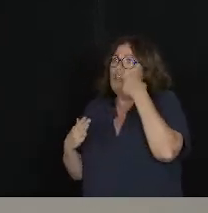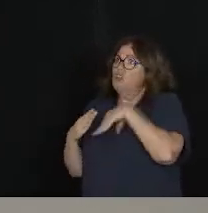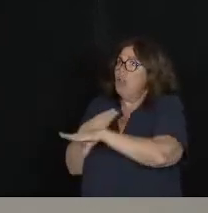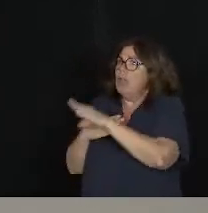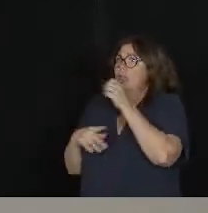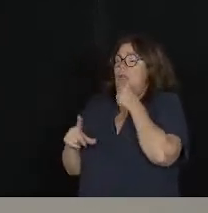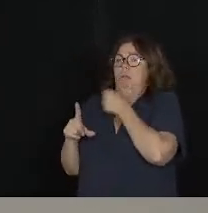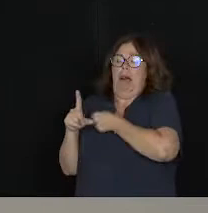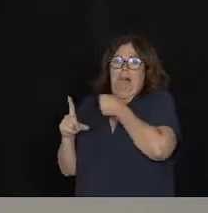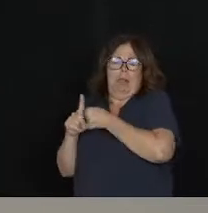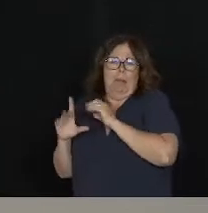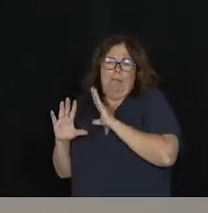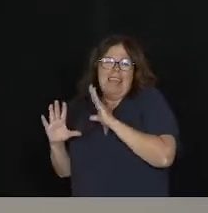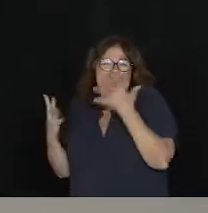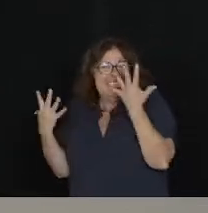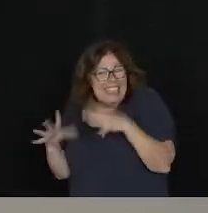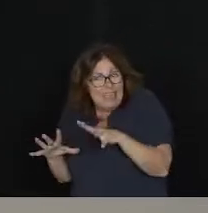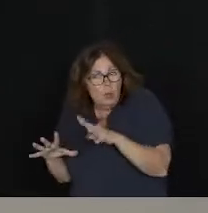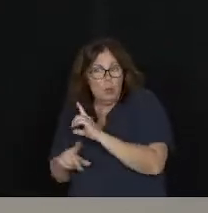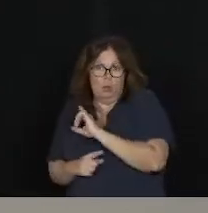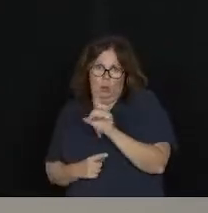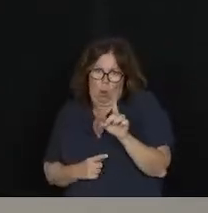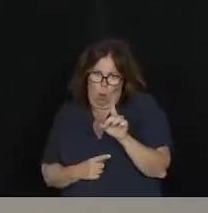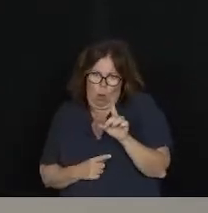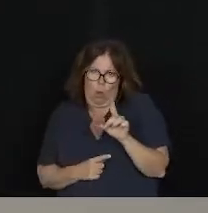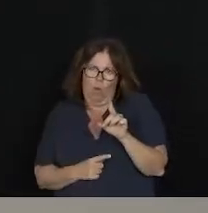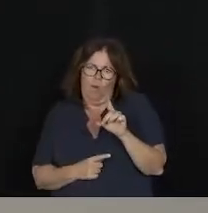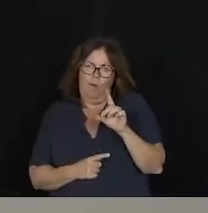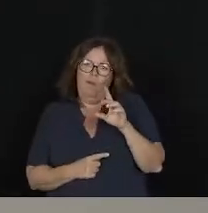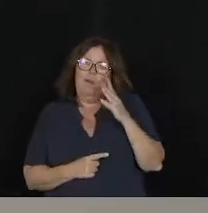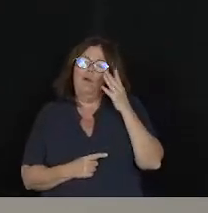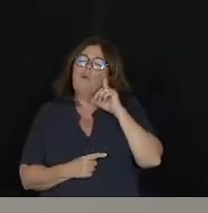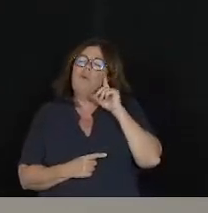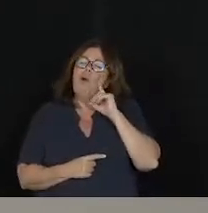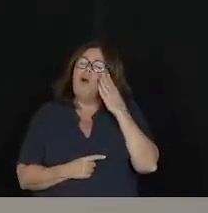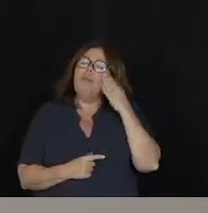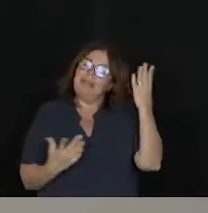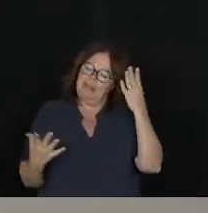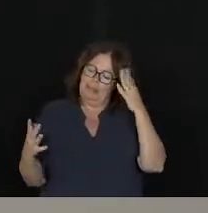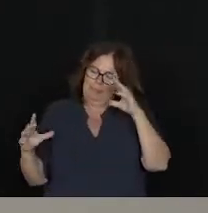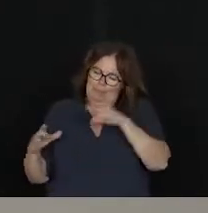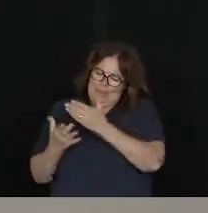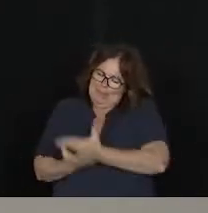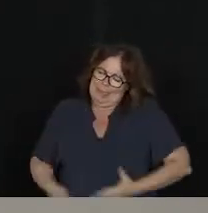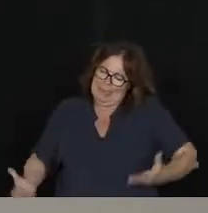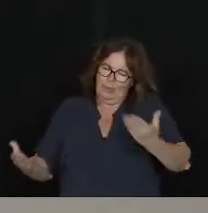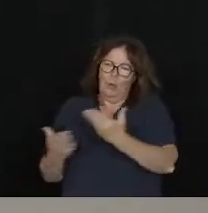etc. Mais si on regarde bien, on s'aperçoit que cette...